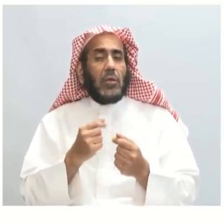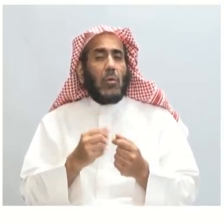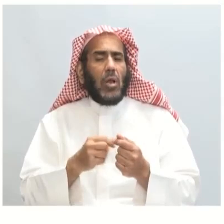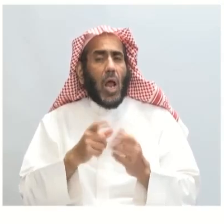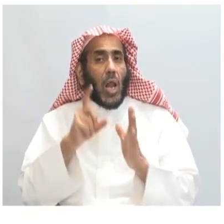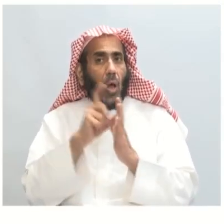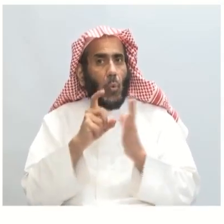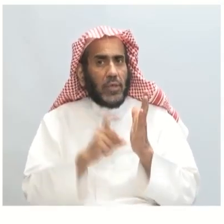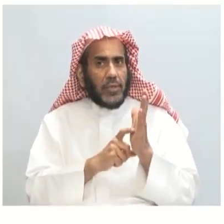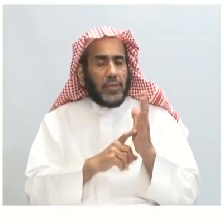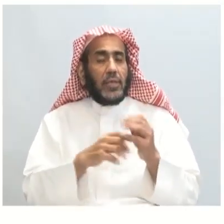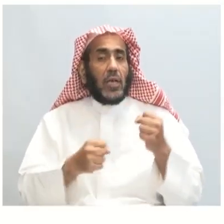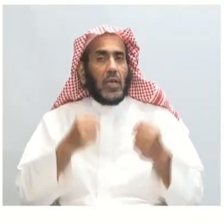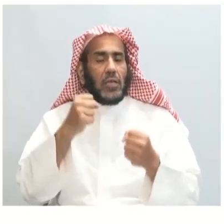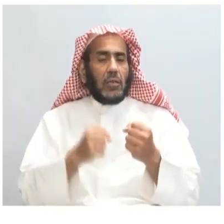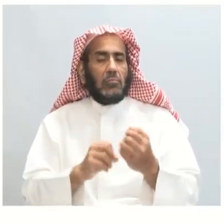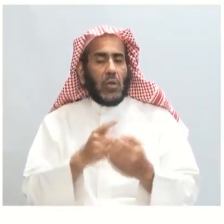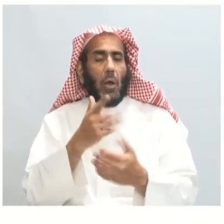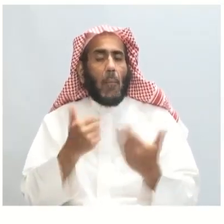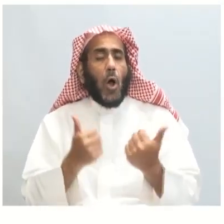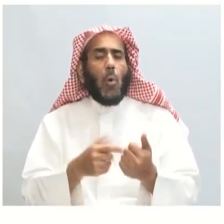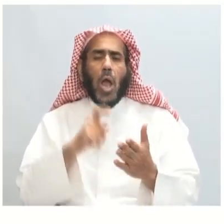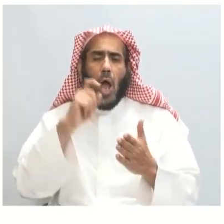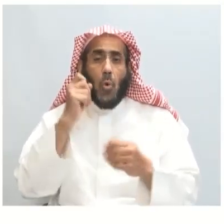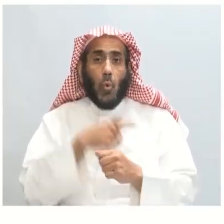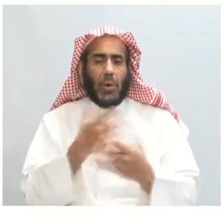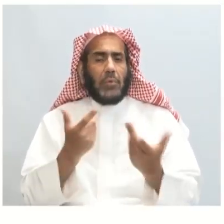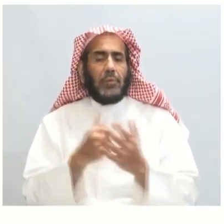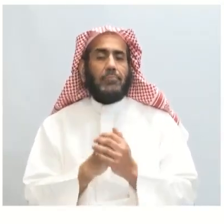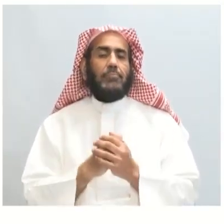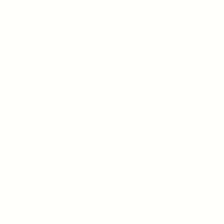القوانين للقياده سريعا وما هي العقوبات